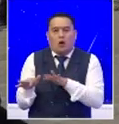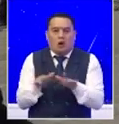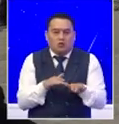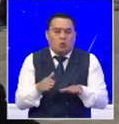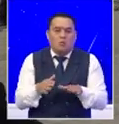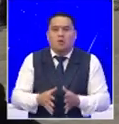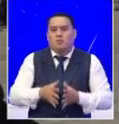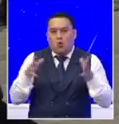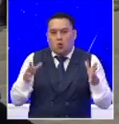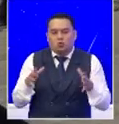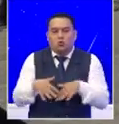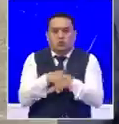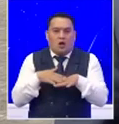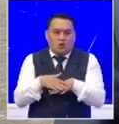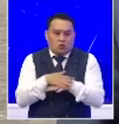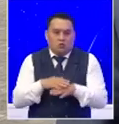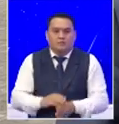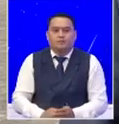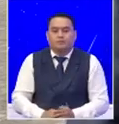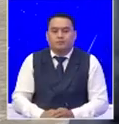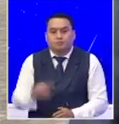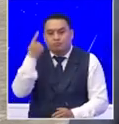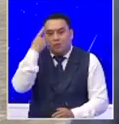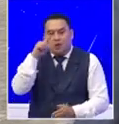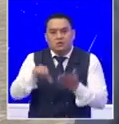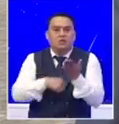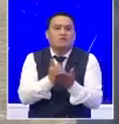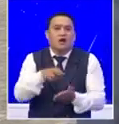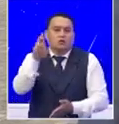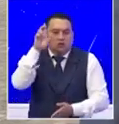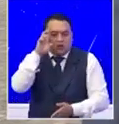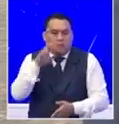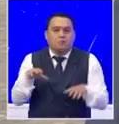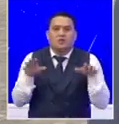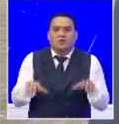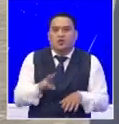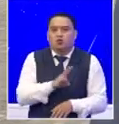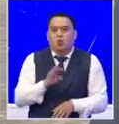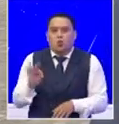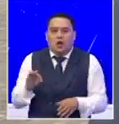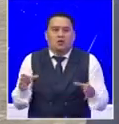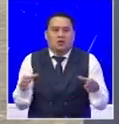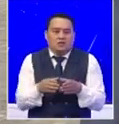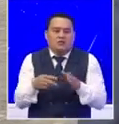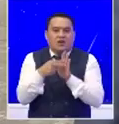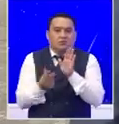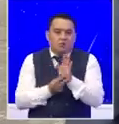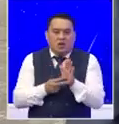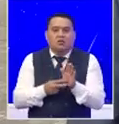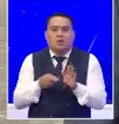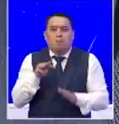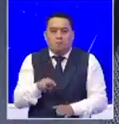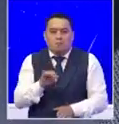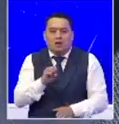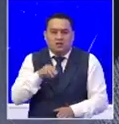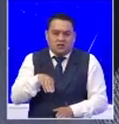помочь побольше народу захватить. По инициативе Елбасы, председателя партии Нур Отан с 18